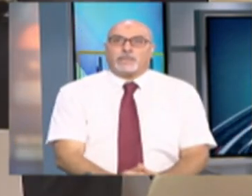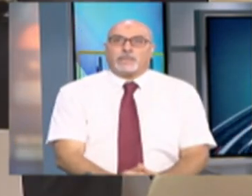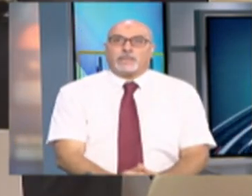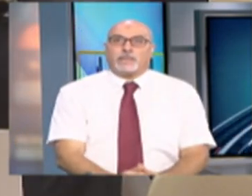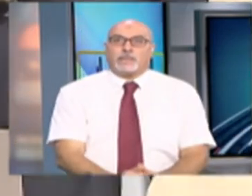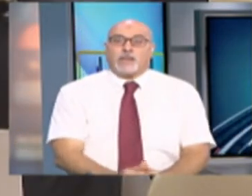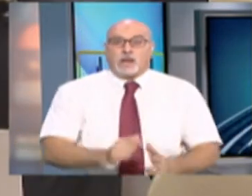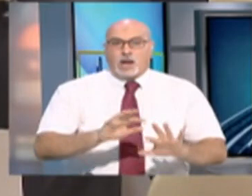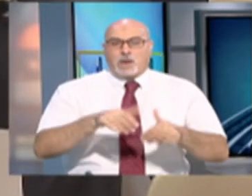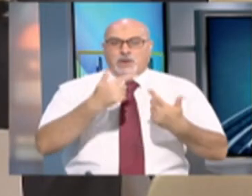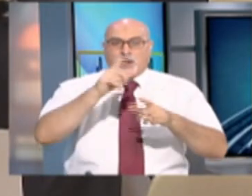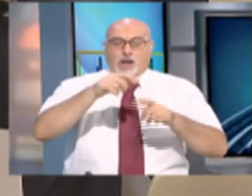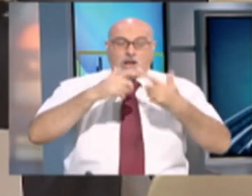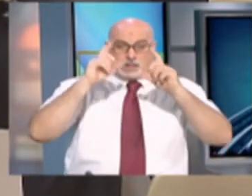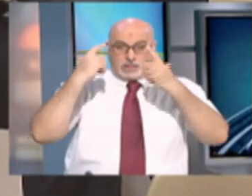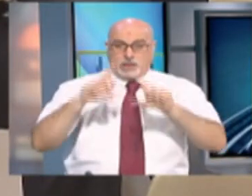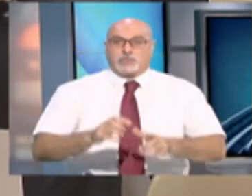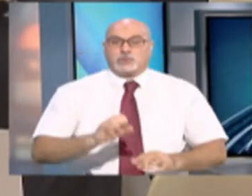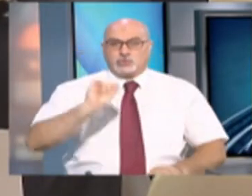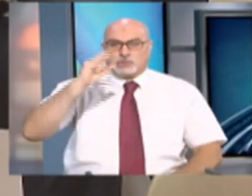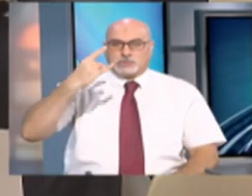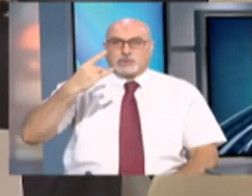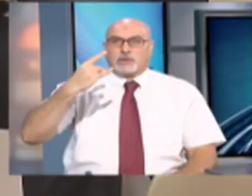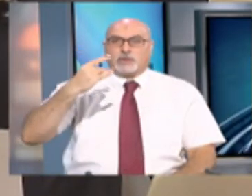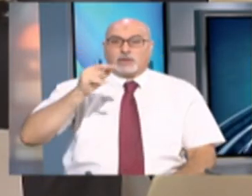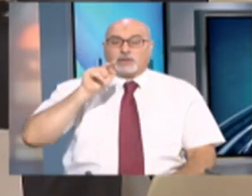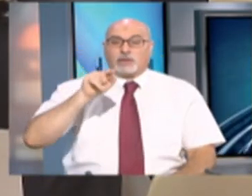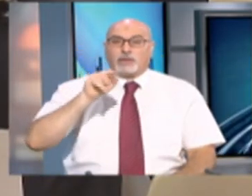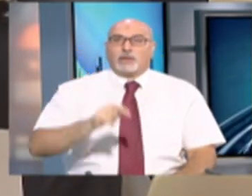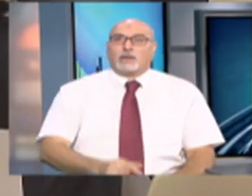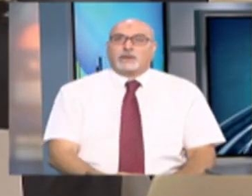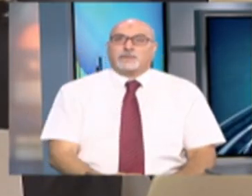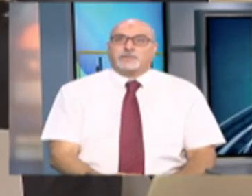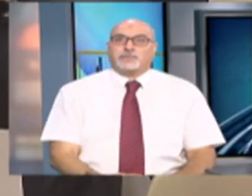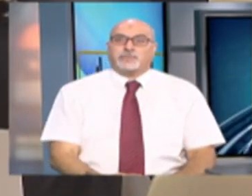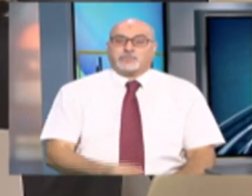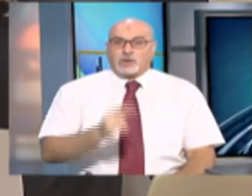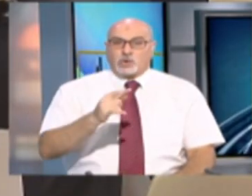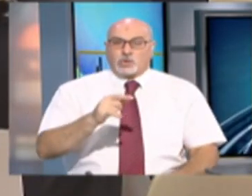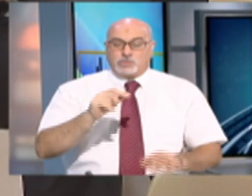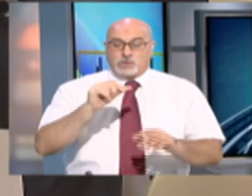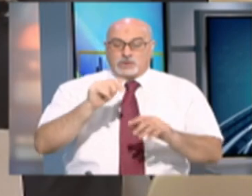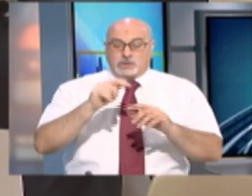المناضلين والوطنيين الأحرار، سوناطراك هي الدرع بالنسبة لها